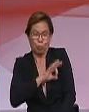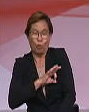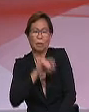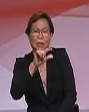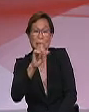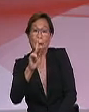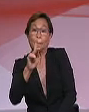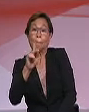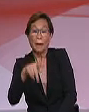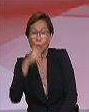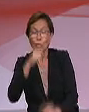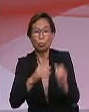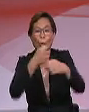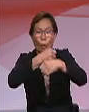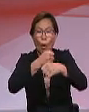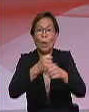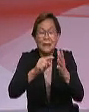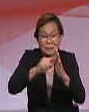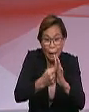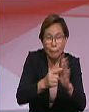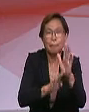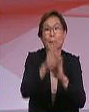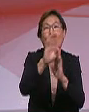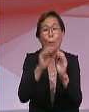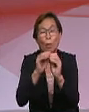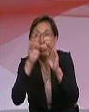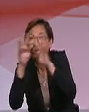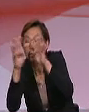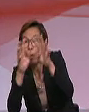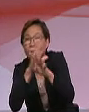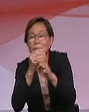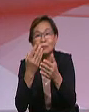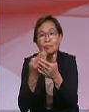GKP untuk membangunkan semula perniagaan yang lebih inovatif dan kreatif.